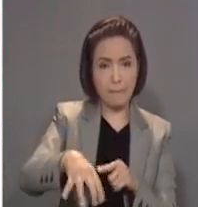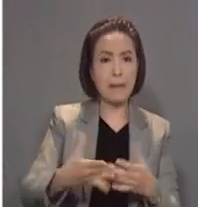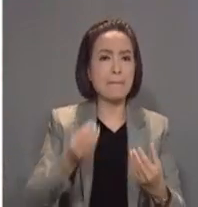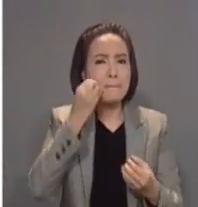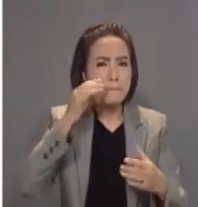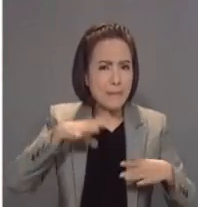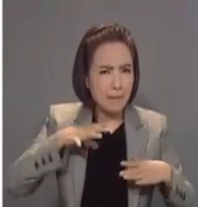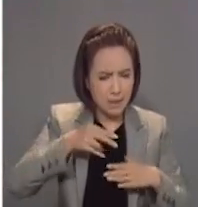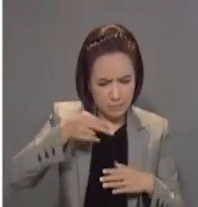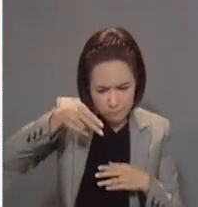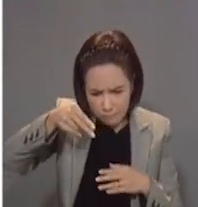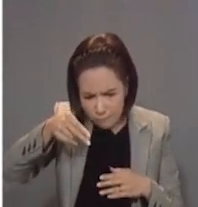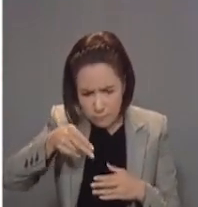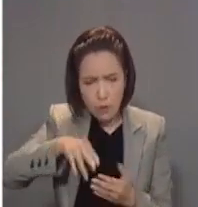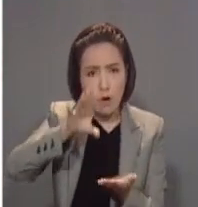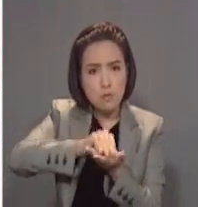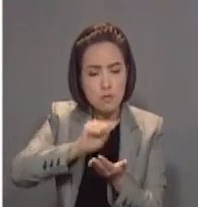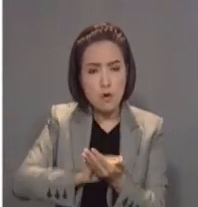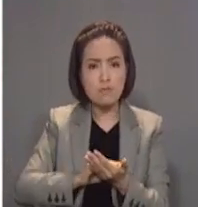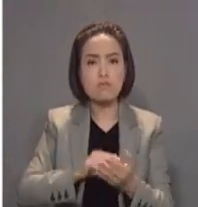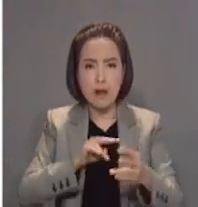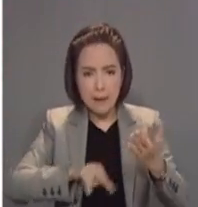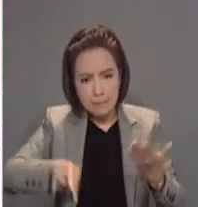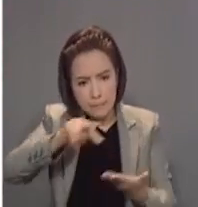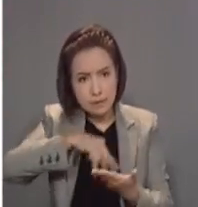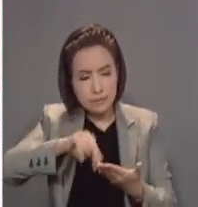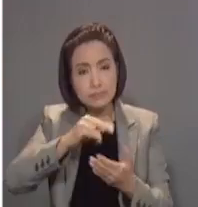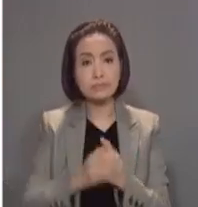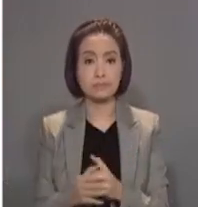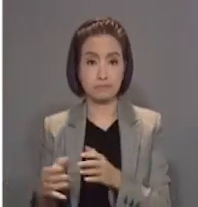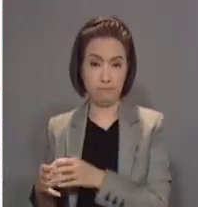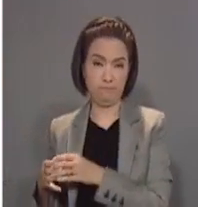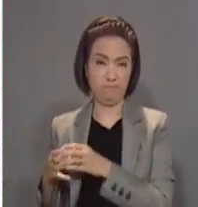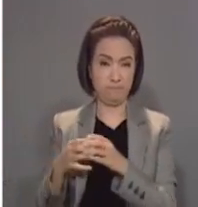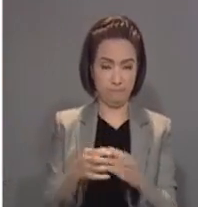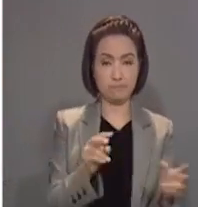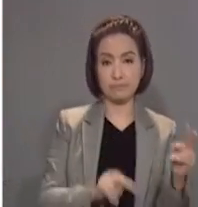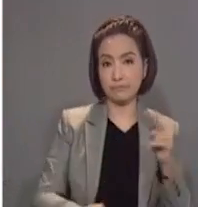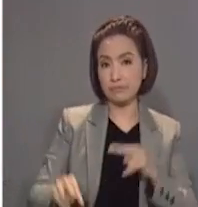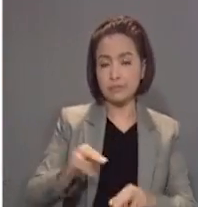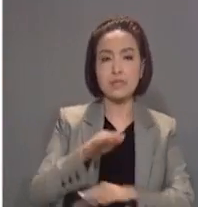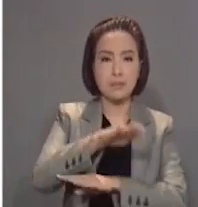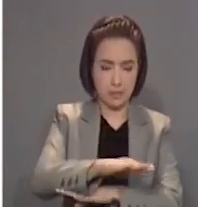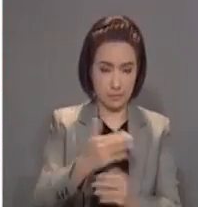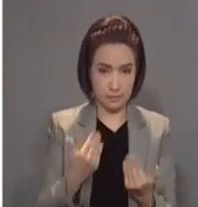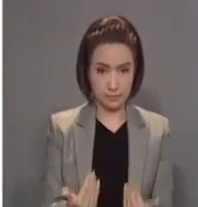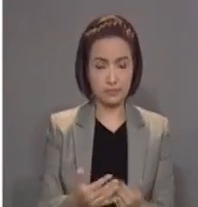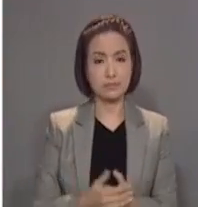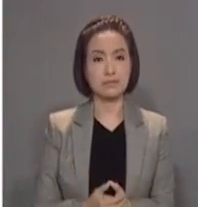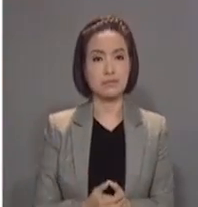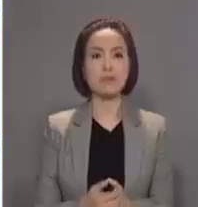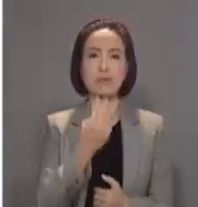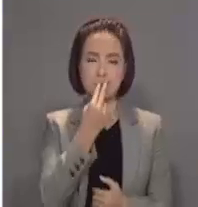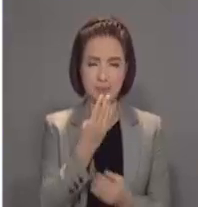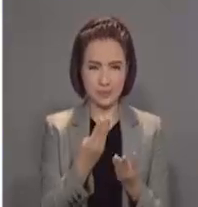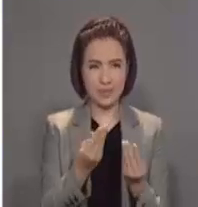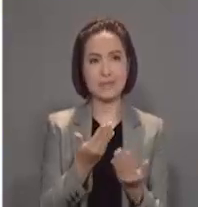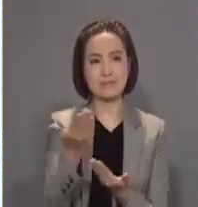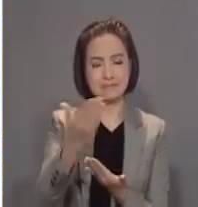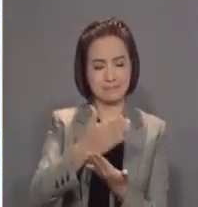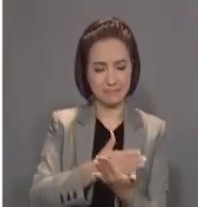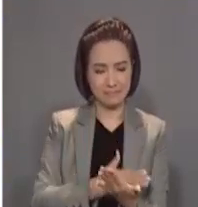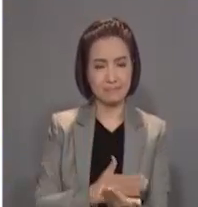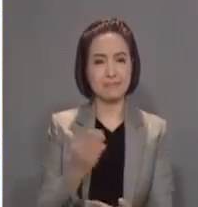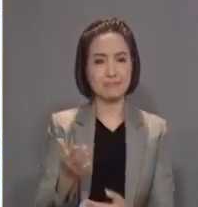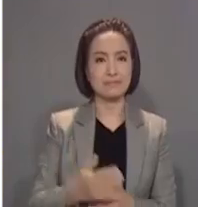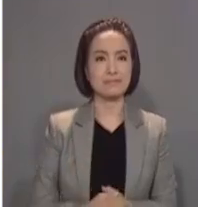ยเพื่อเป็นข้อมูลในการประกอบการพิจารณาก่อนที่เจ้าหน้าที่ชุดใหญ่เนี่ยจะลงพื้นที่ตรวจสอบช่วงบ่ายวันนี้นะครับเดี๋ยวเราติดตามรายละเอียดครับจากคุณธินกร